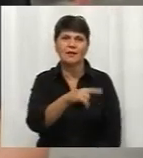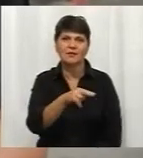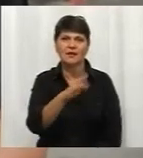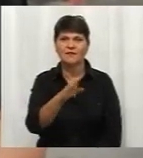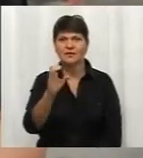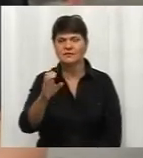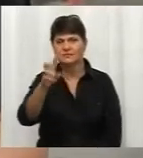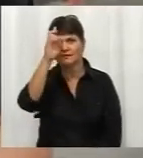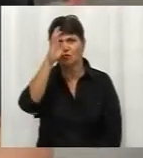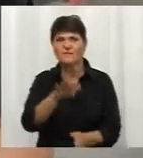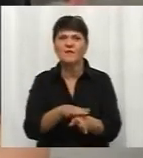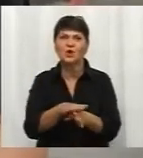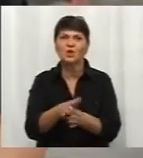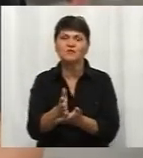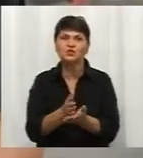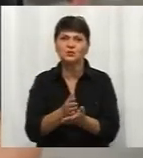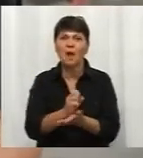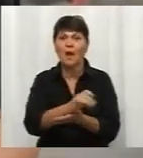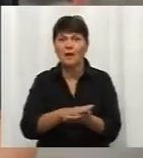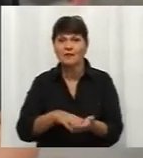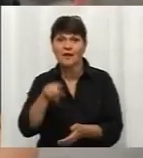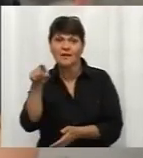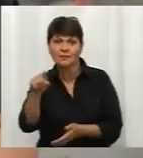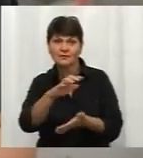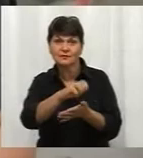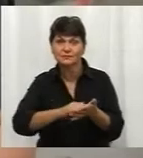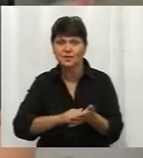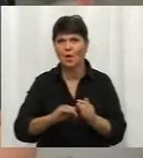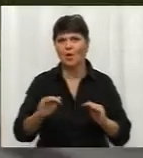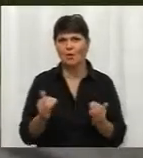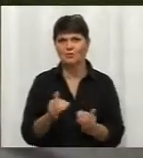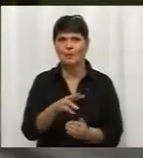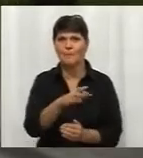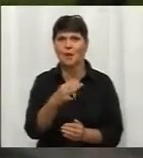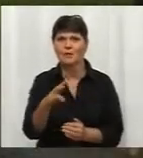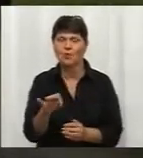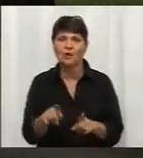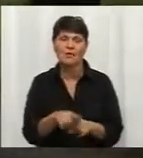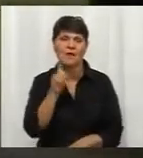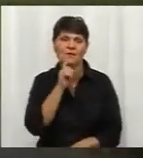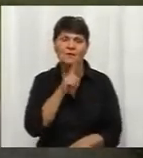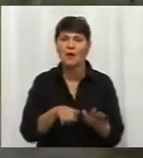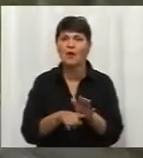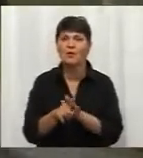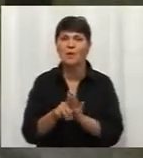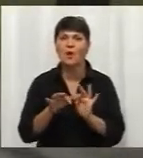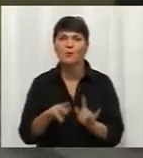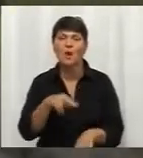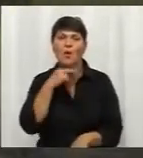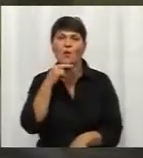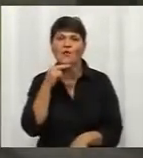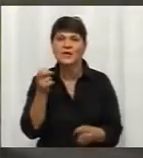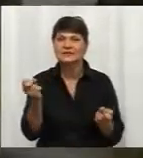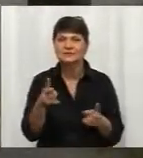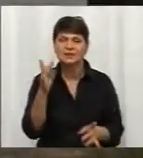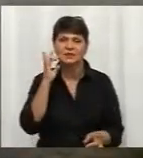виконавчу службу. І далі вже ДВС буде стягати і ставити обмеження на майно. Так у Вінниці розпочалася операція «Увага!